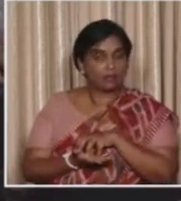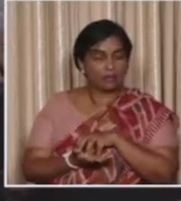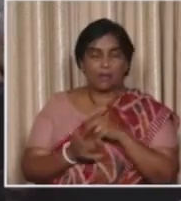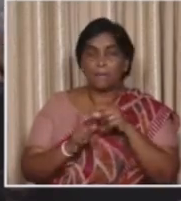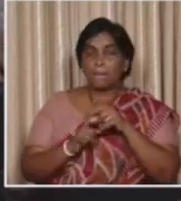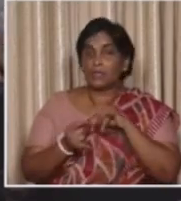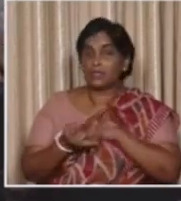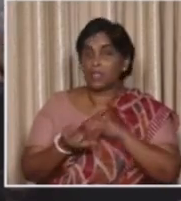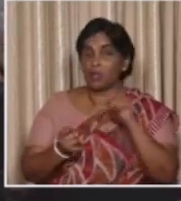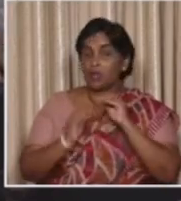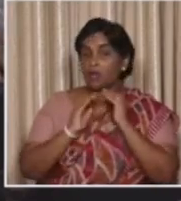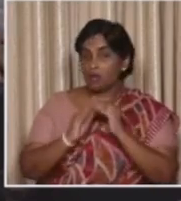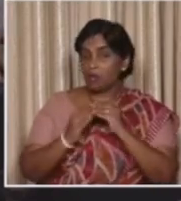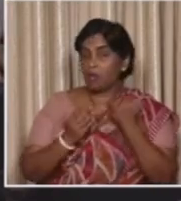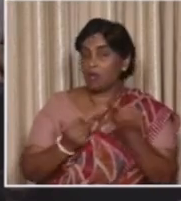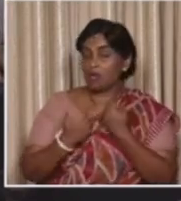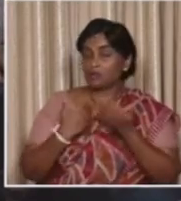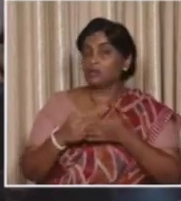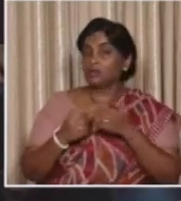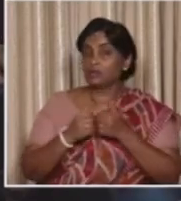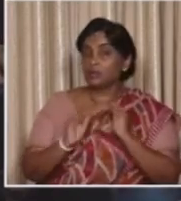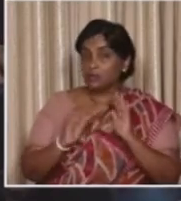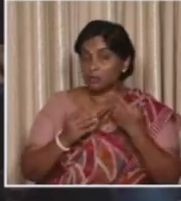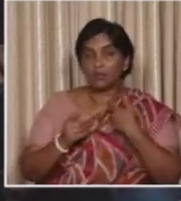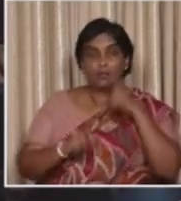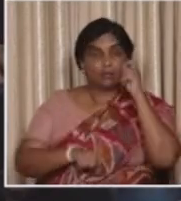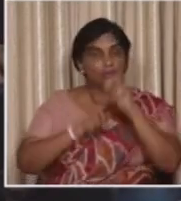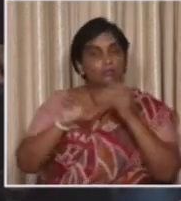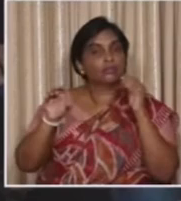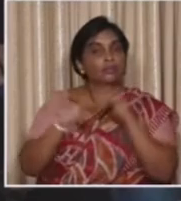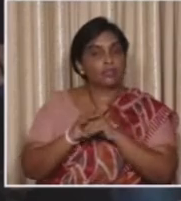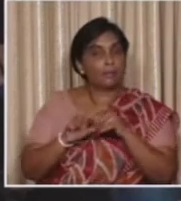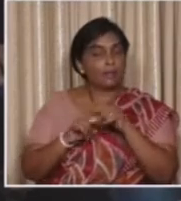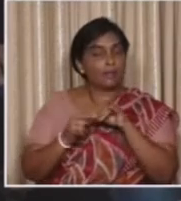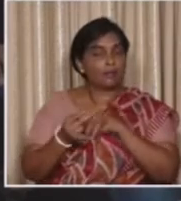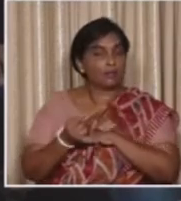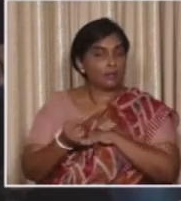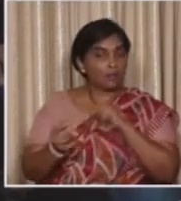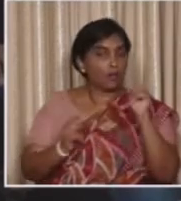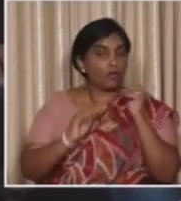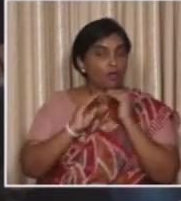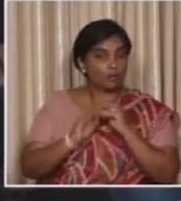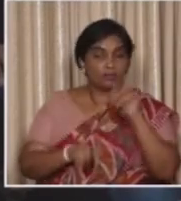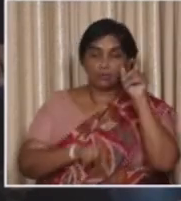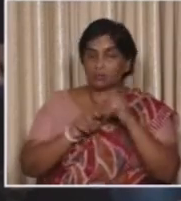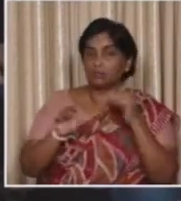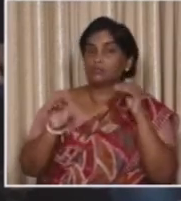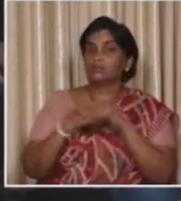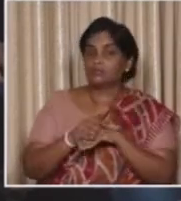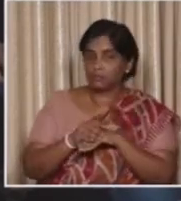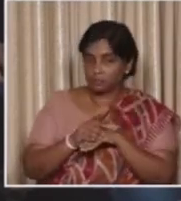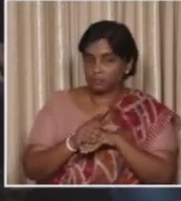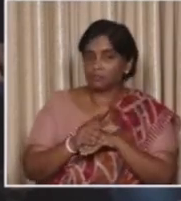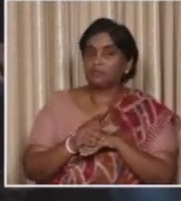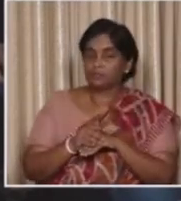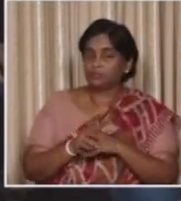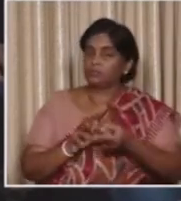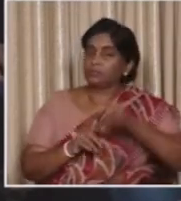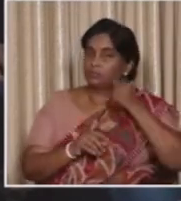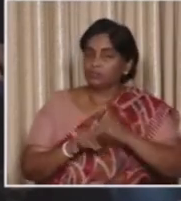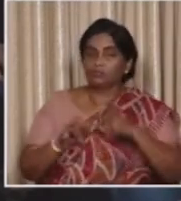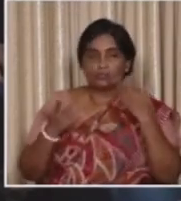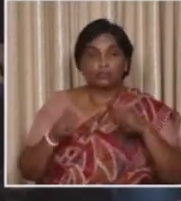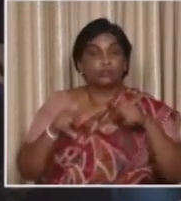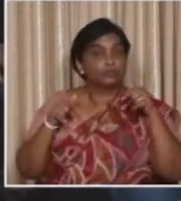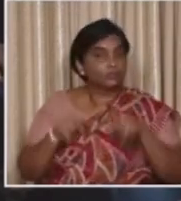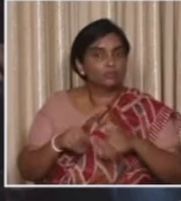ප්‍රාදේශීය ලේකම් කාර්යාල අලුතෙන් ආරම්භ කරන්න ඒවට සේවකයන් යොදලා ප්‍රාදේශීය ලේකම් කාර්යාල නිලධාරීන් පත් කරන්න එකඟතාවයකට ආවා.